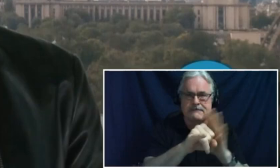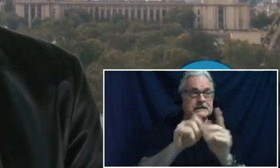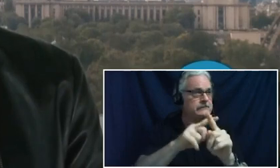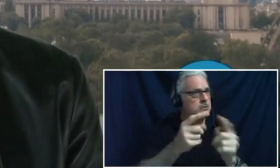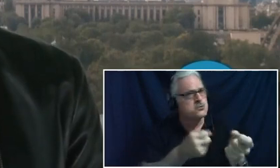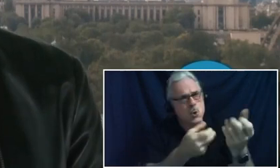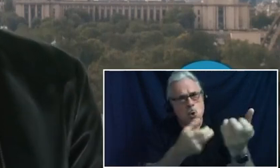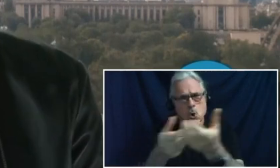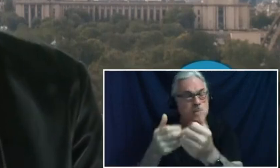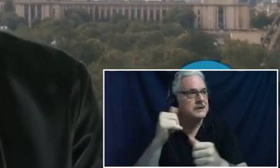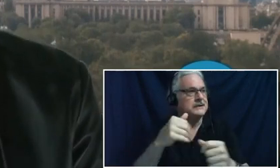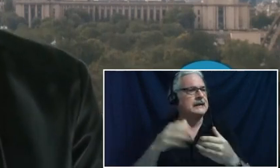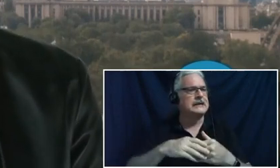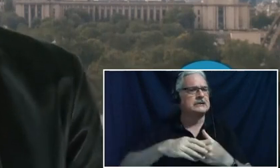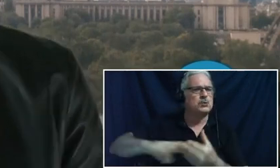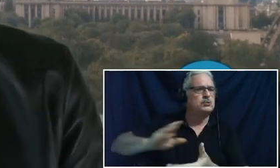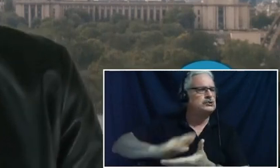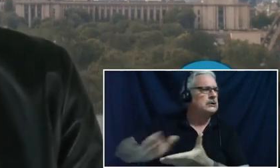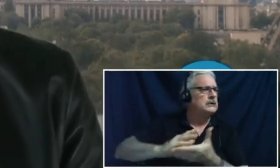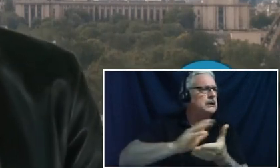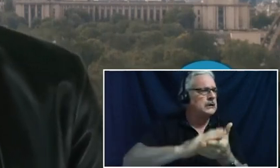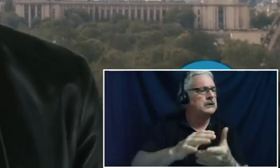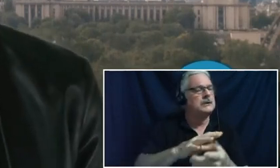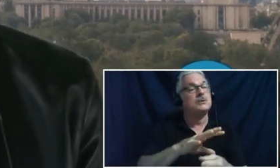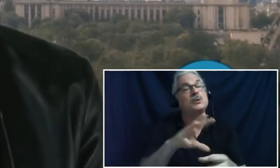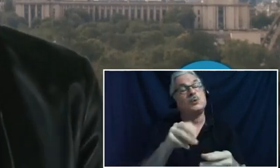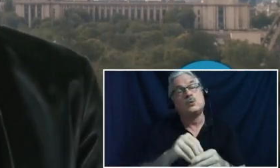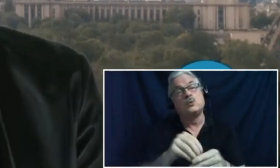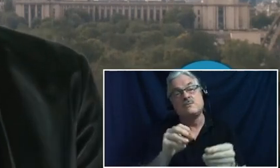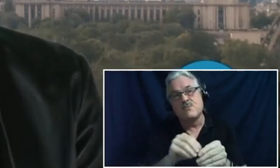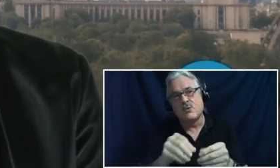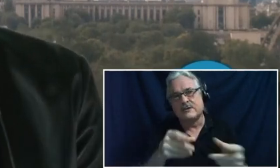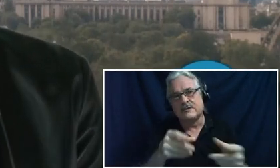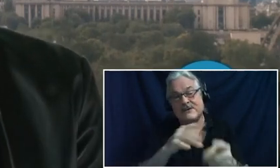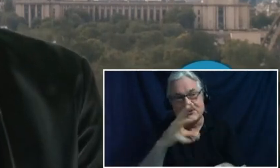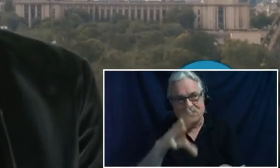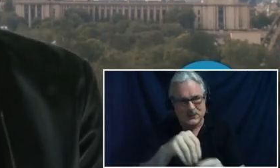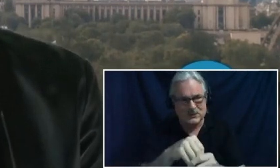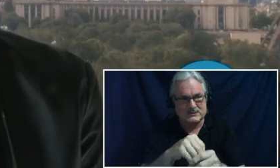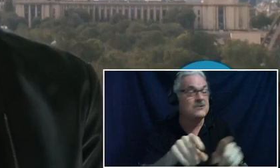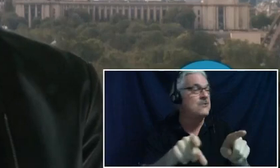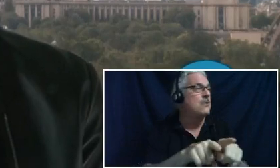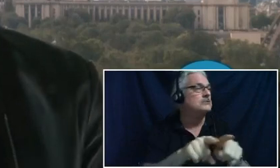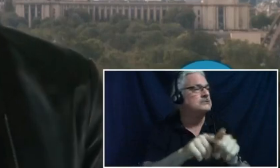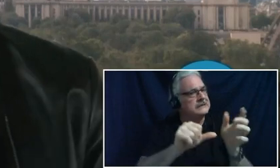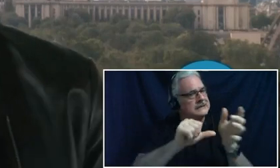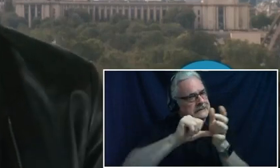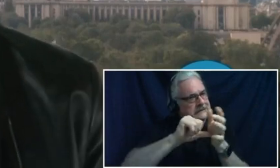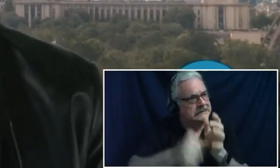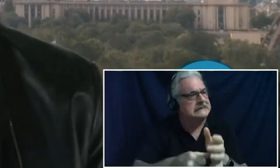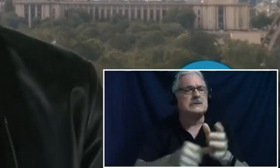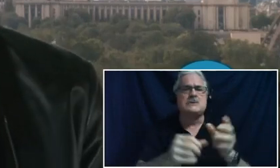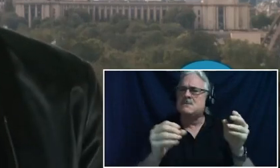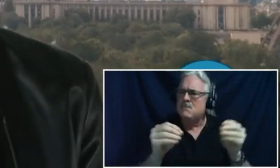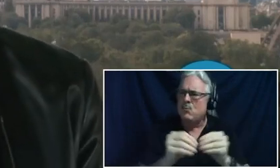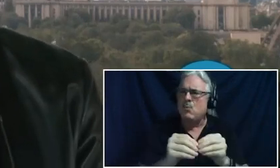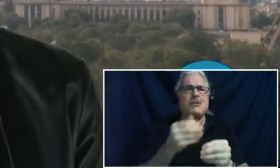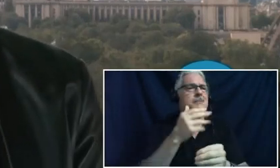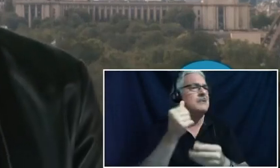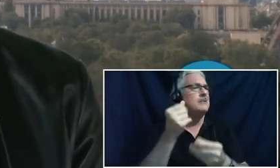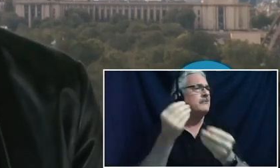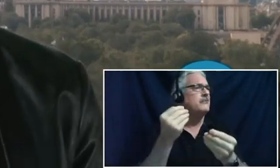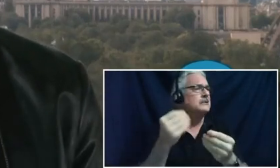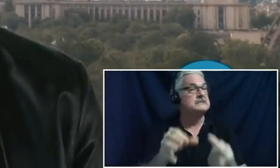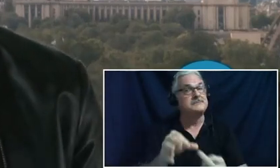humaines, plus inclusives, des écoles où chaque élève se sent bien chez lui, qu'il a un sentiment d'appartenance, des écoles à l'abri